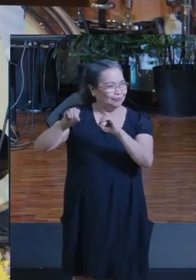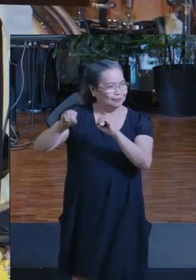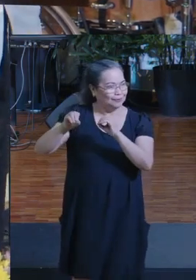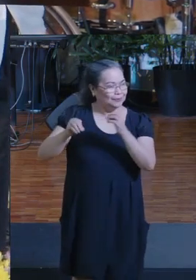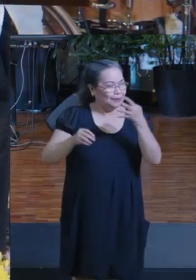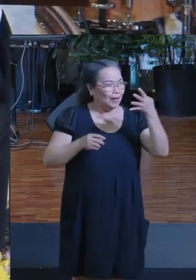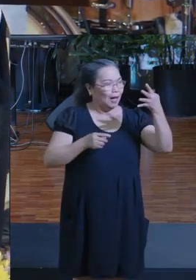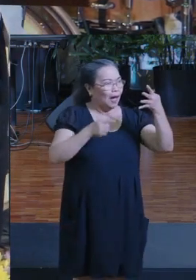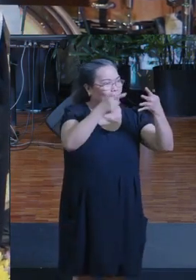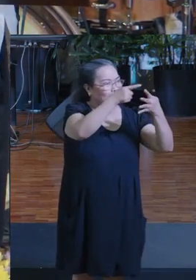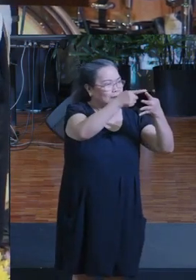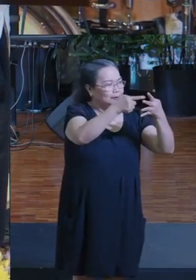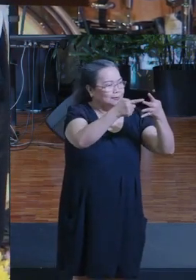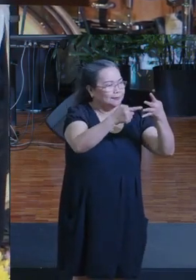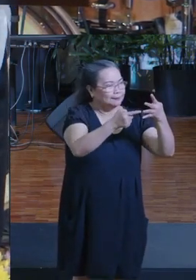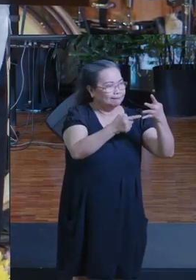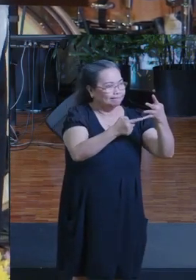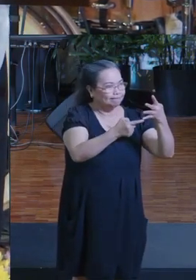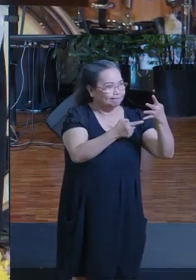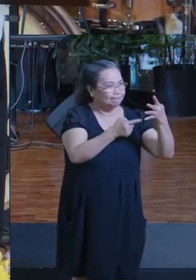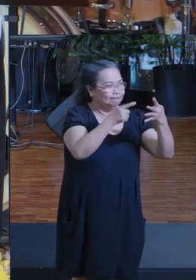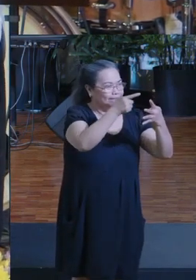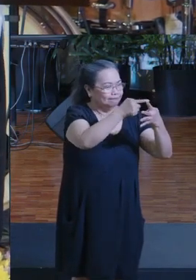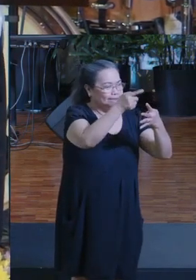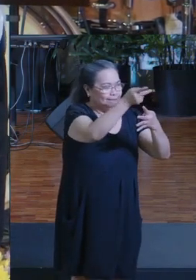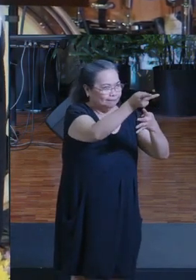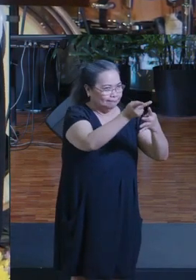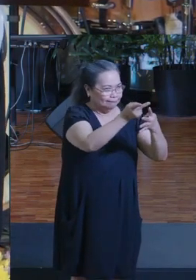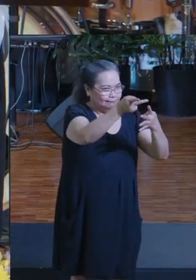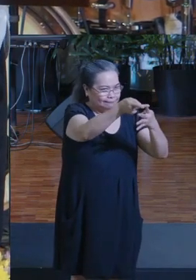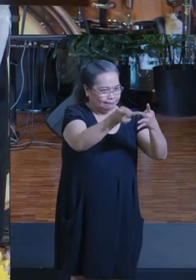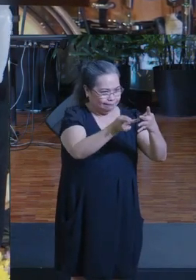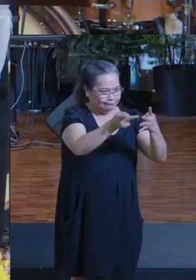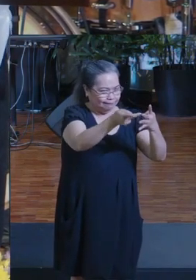lang po ang verse, no? So, 4 po ang bahagi ng ating